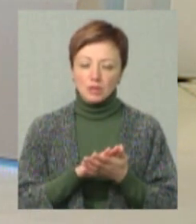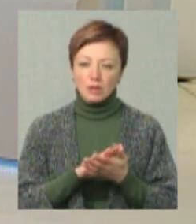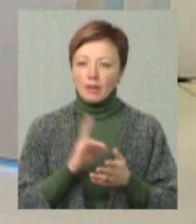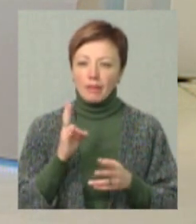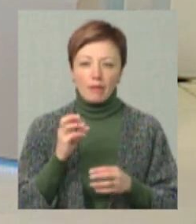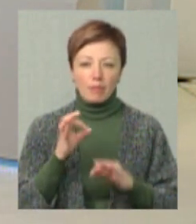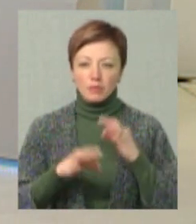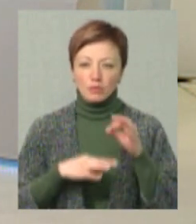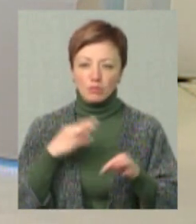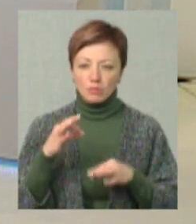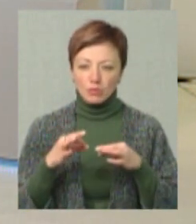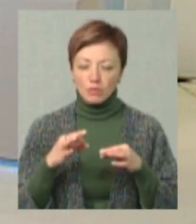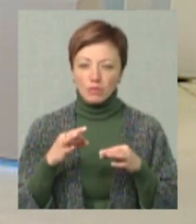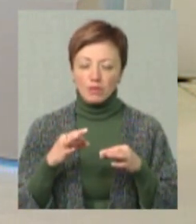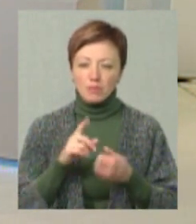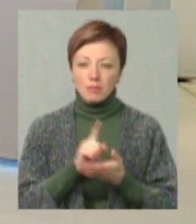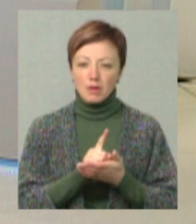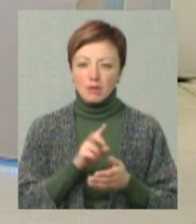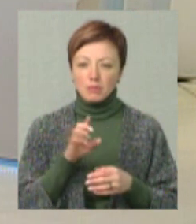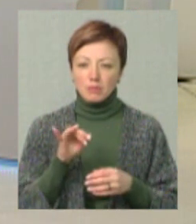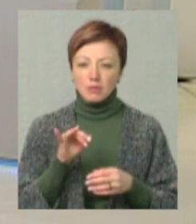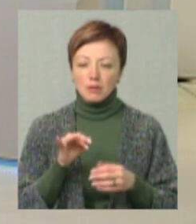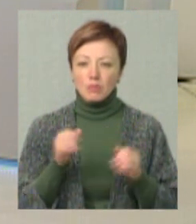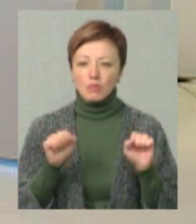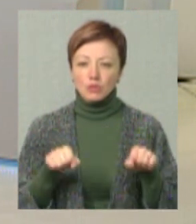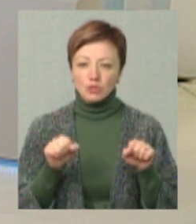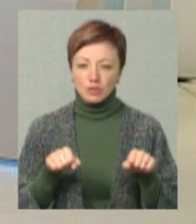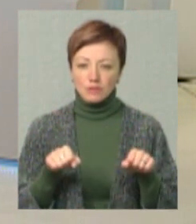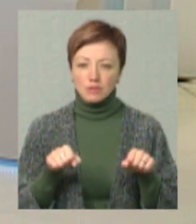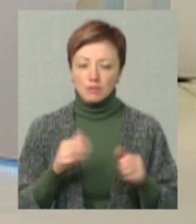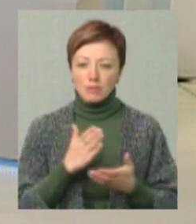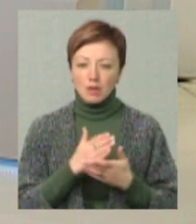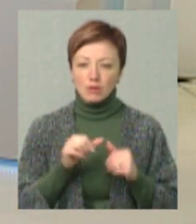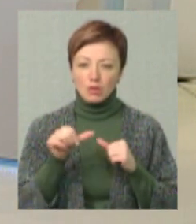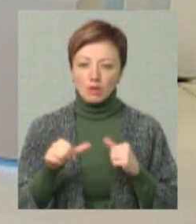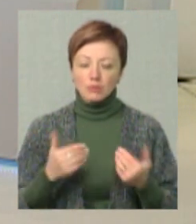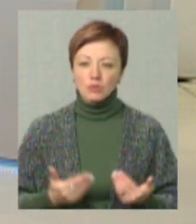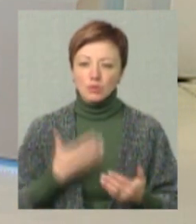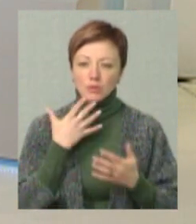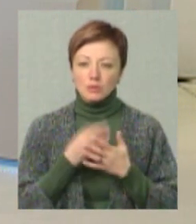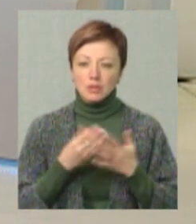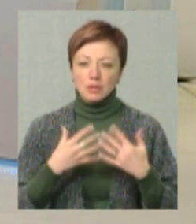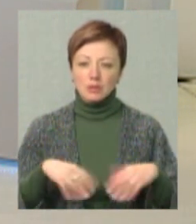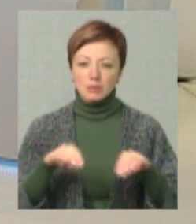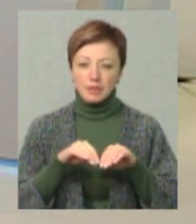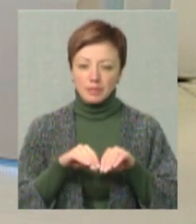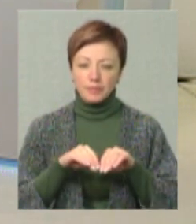так, неподобове, де мали би можливість мати окреме житло для своєї